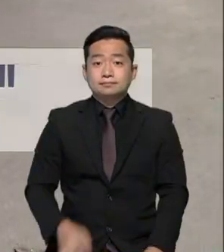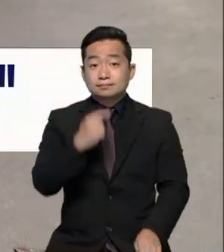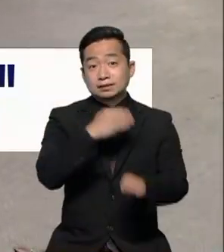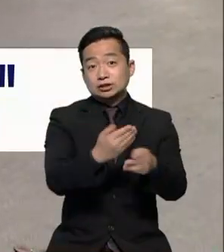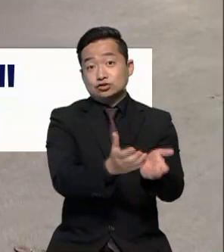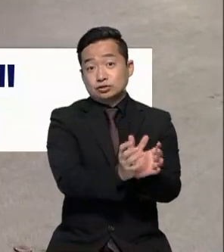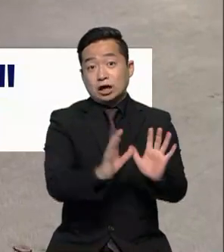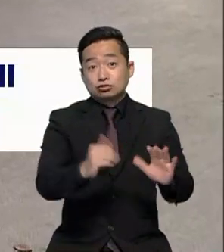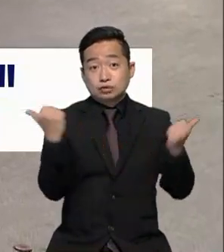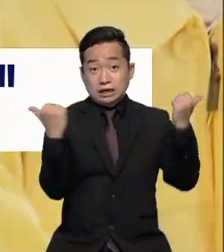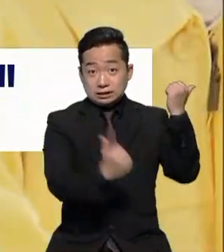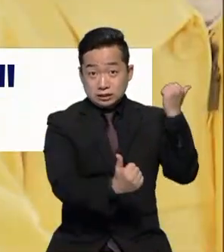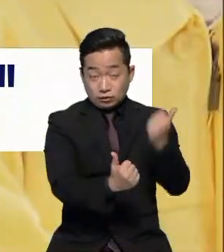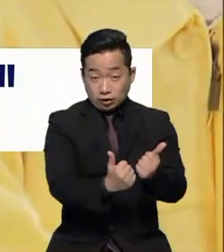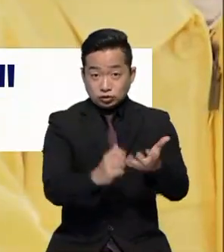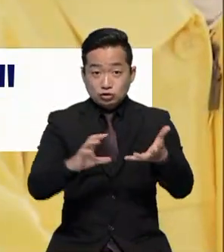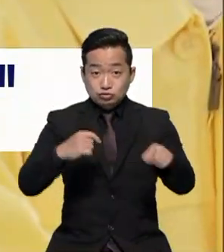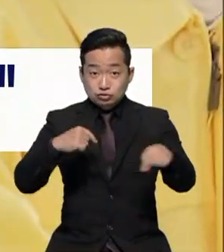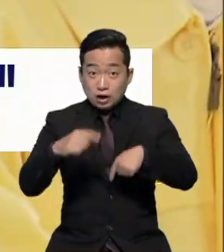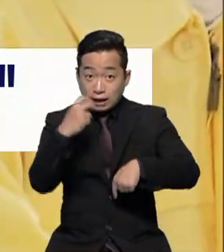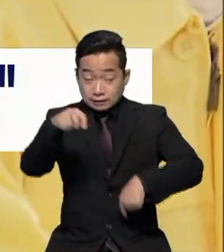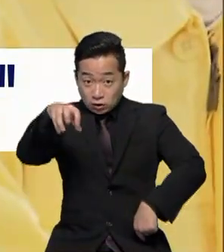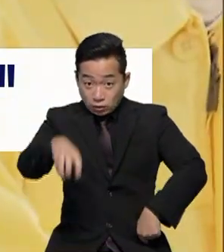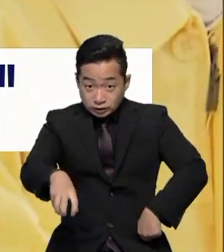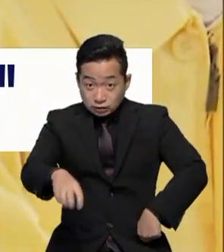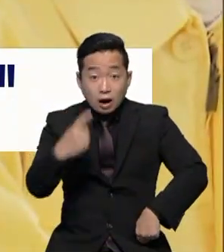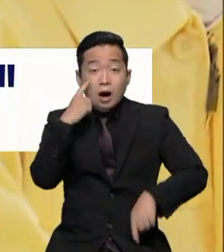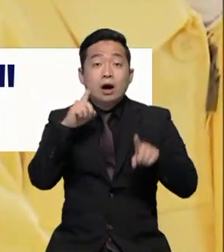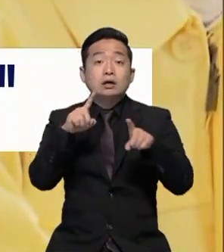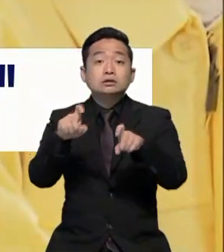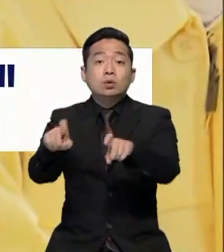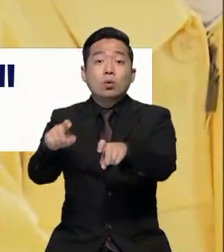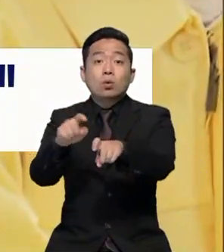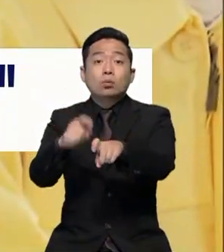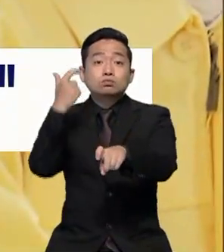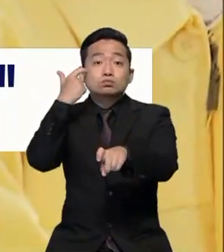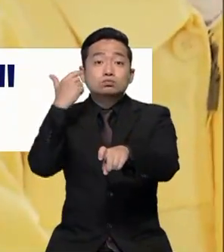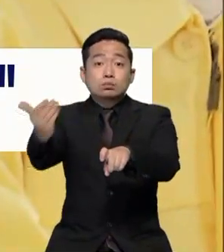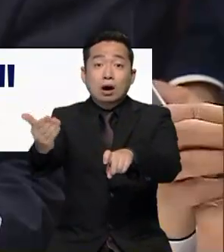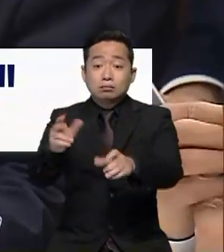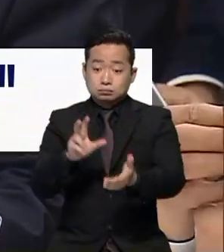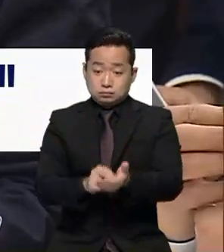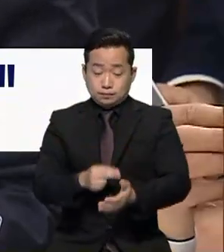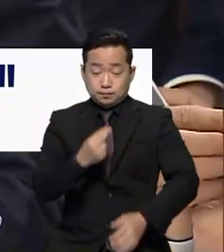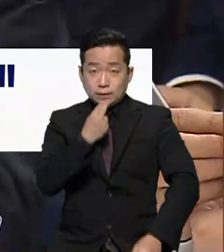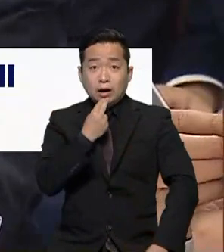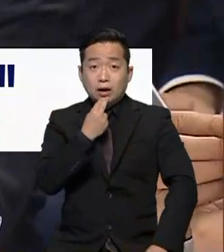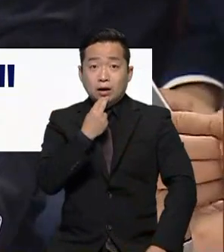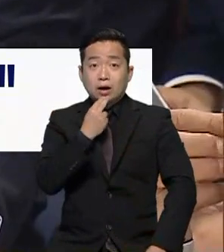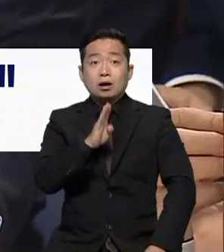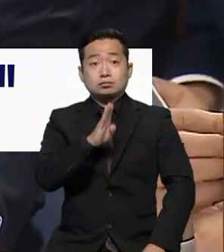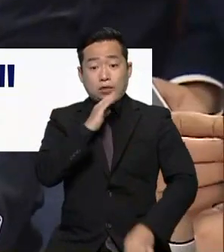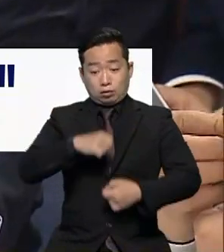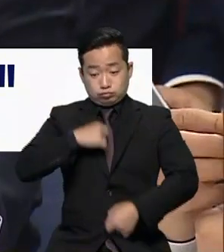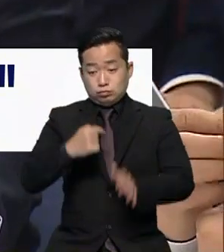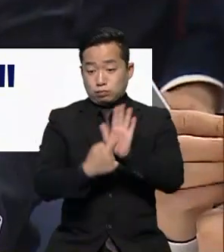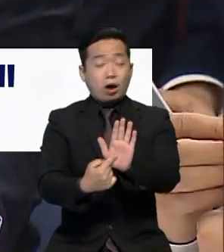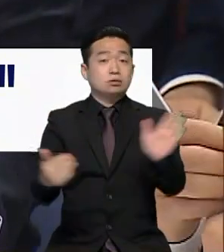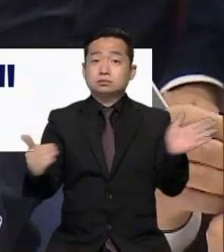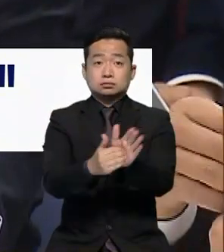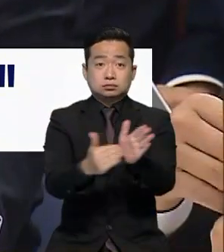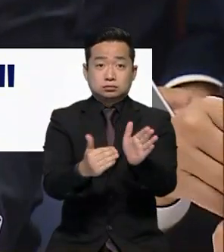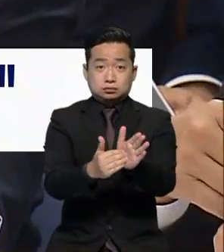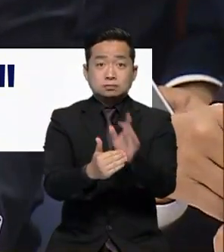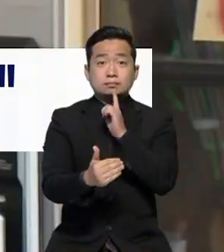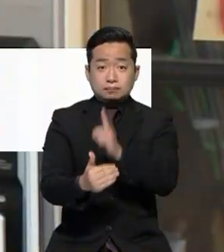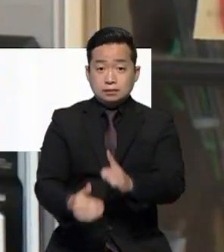민주당은 국회의원이 국정감사장에서 의혹에 대해 질문한 게 뭐가 문제냐고 반문하며 사실을 밝히면 될 문제라고